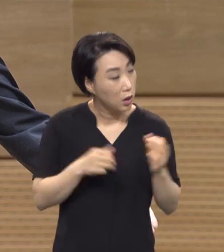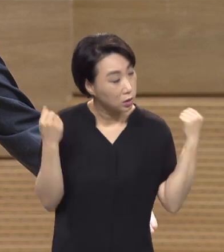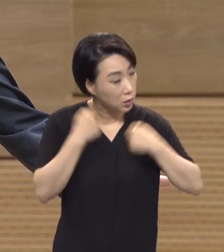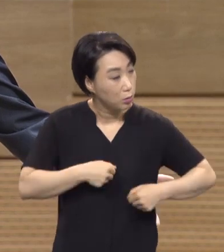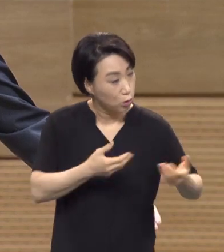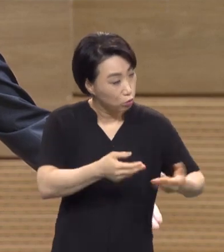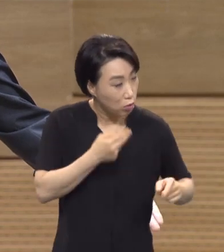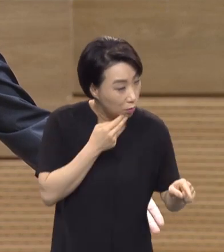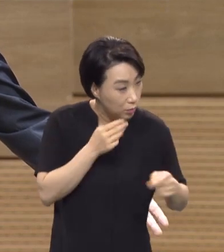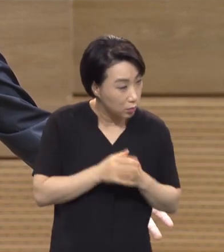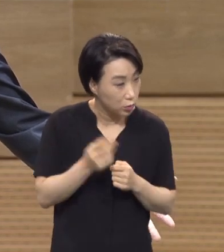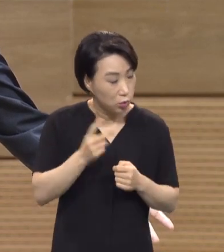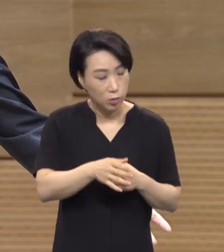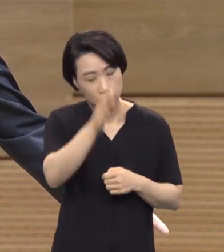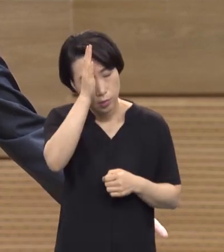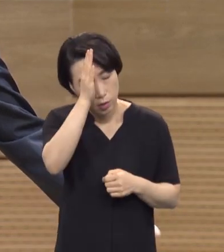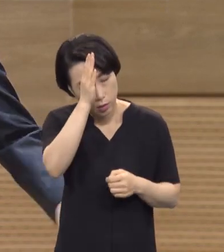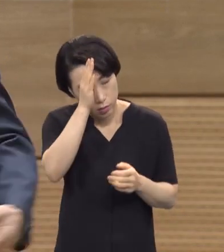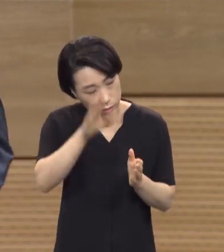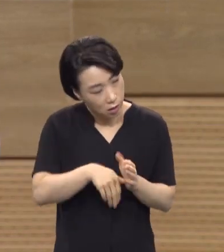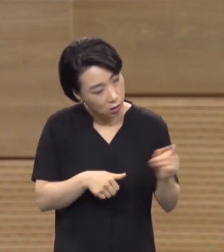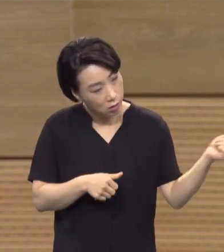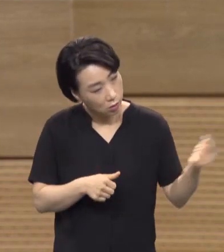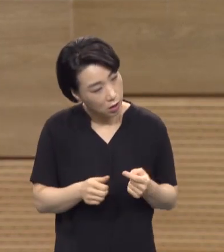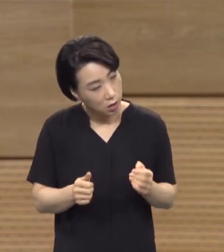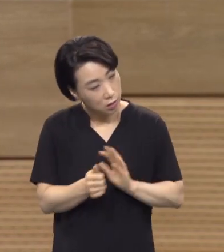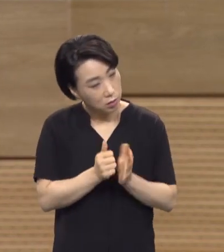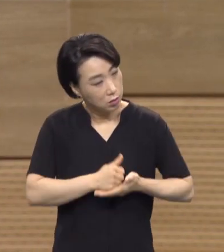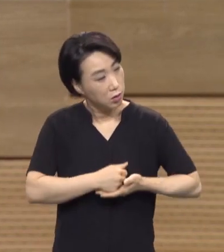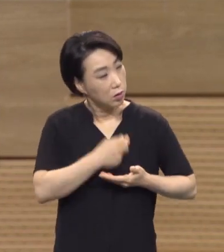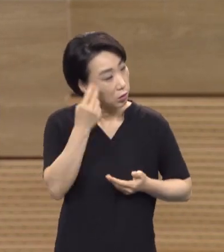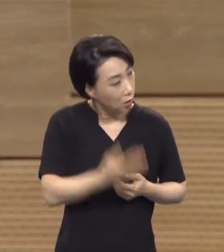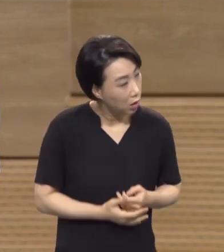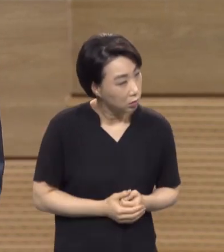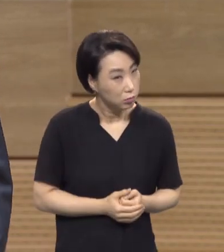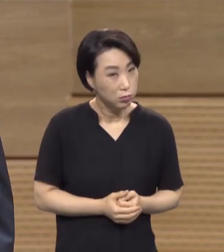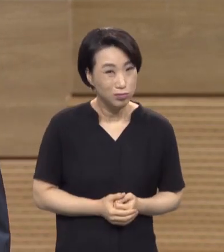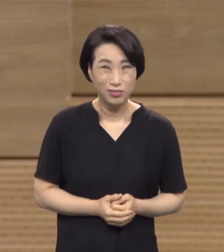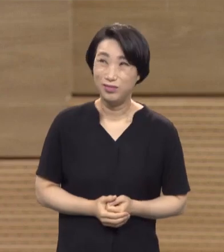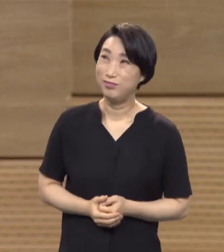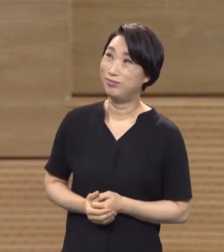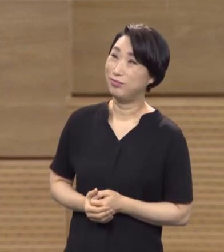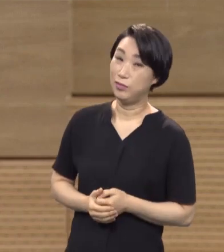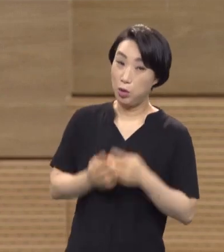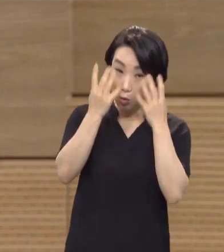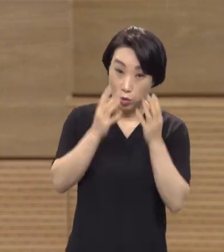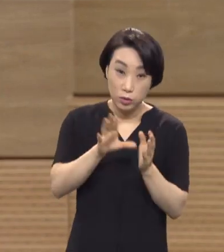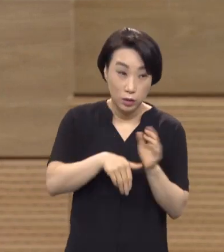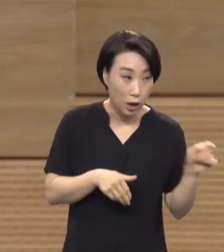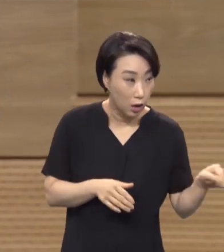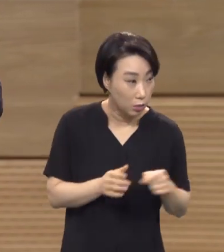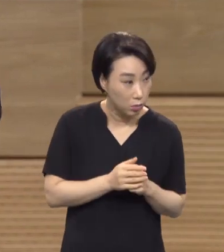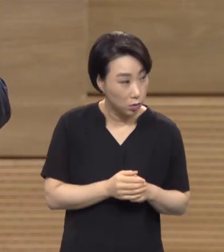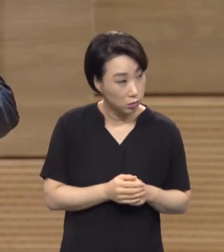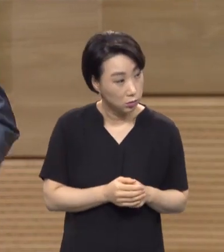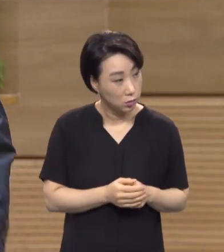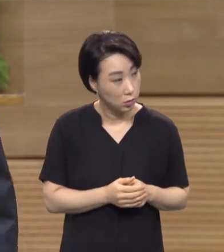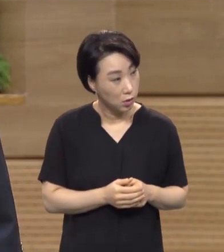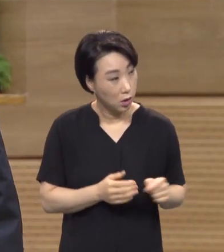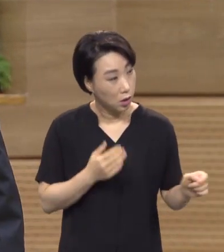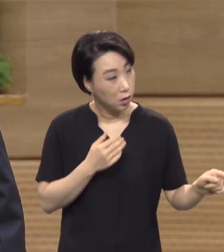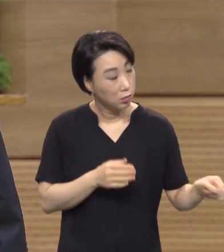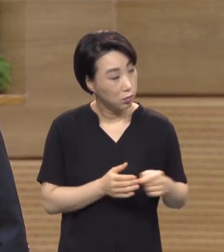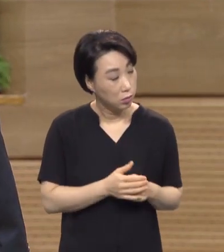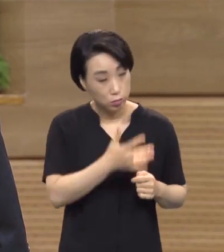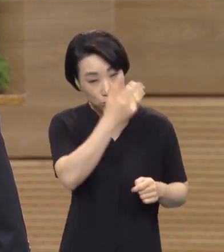않았어. 내가 병들었을 때 와서 쳐다나봤냐? 내가 옥에 갇혔을 때 너는 알지도